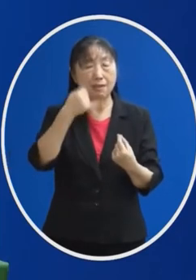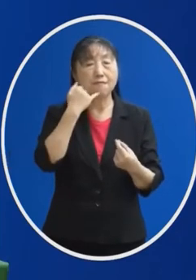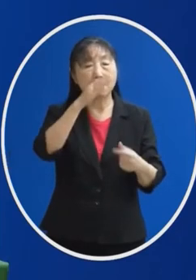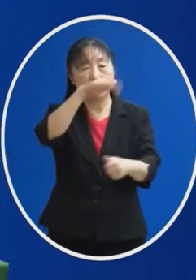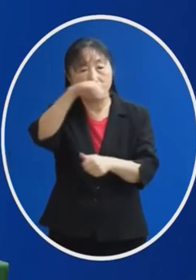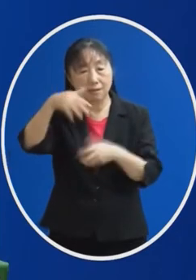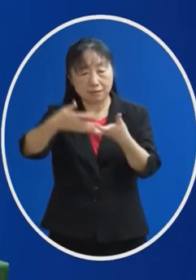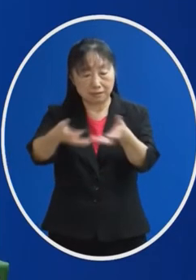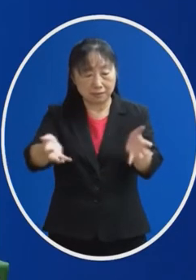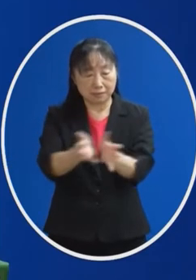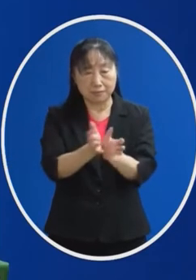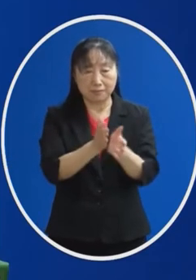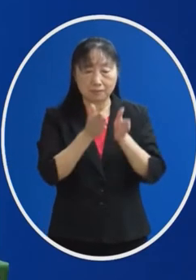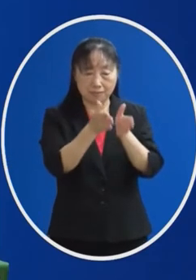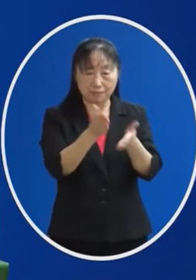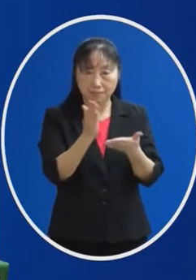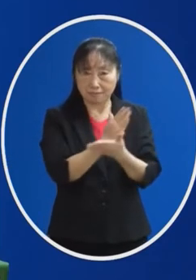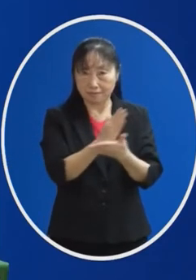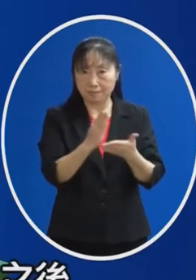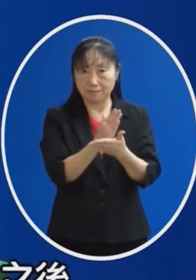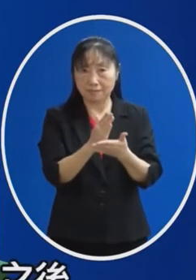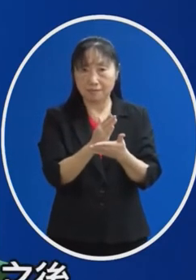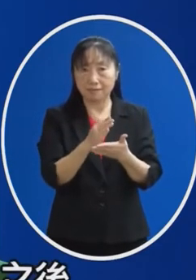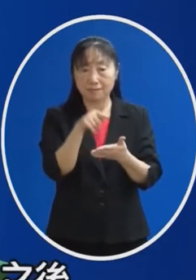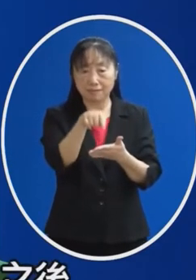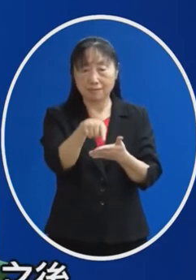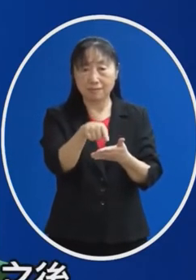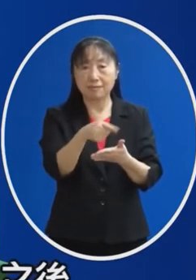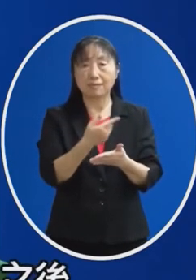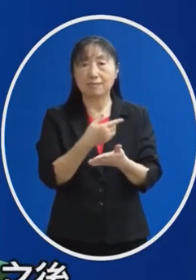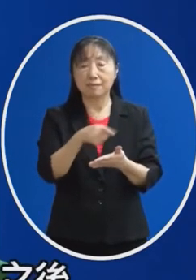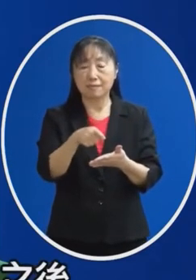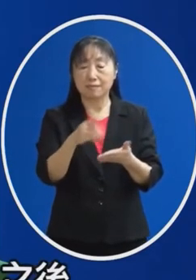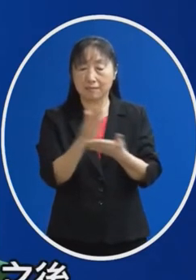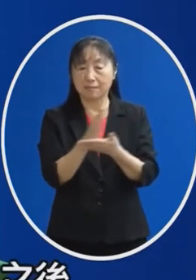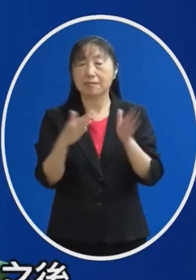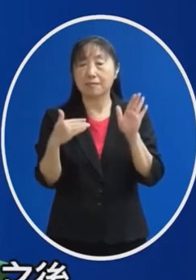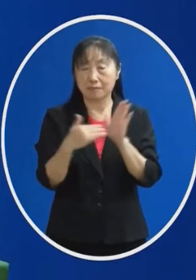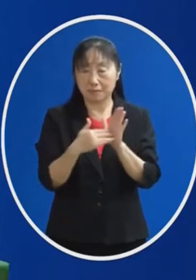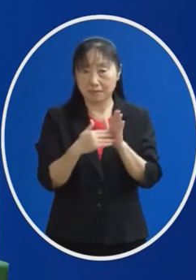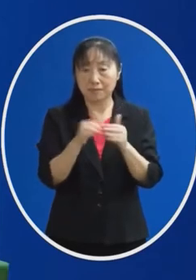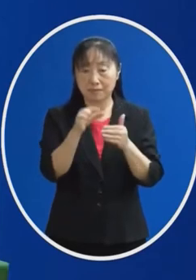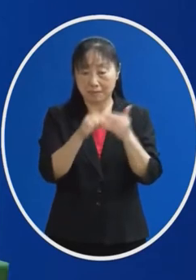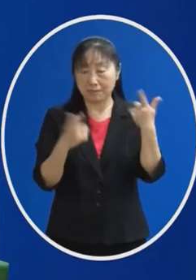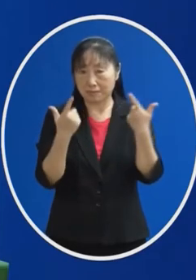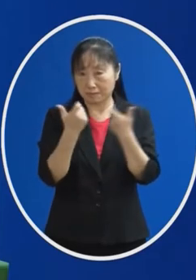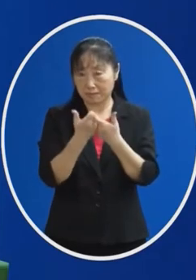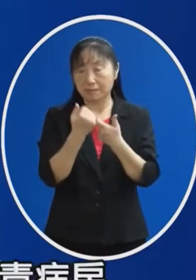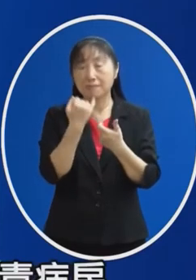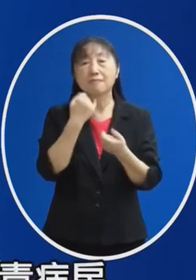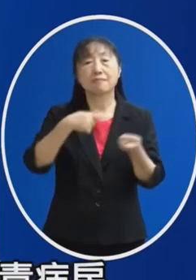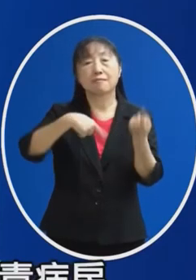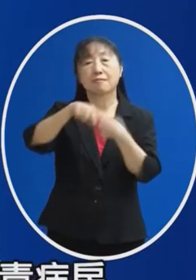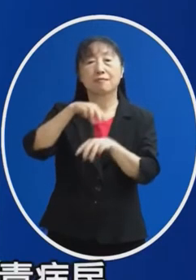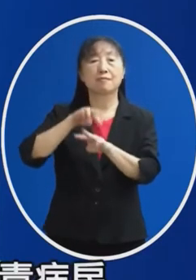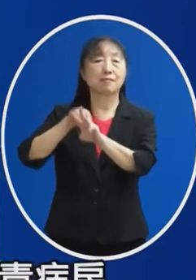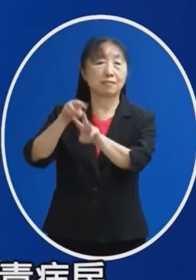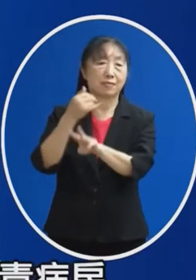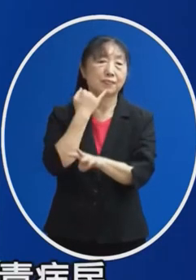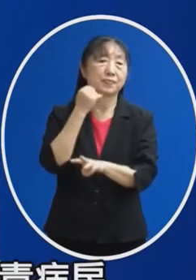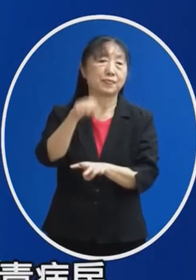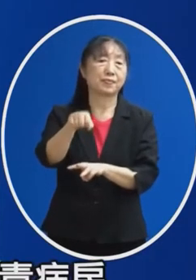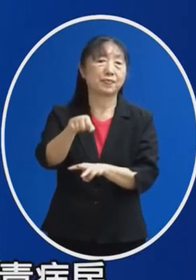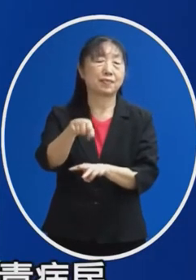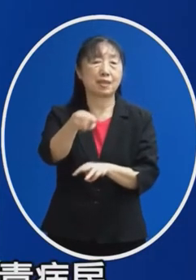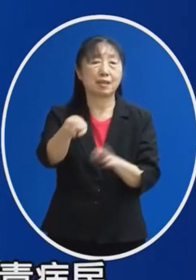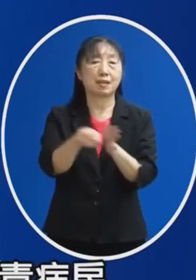评估小组来做综合评估之后呢，就可以让这个病人呢经过评估之后呢，评估适合转出，就可以来转出我